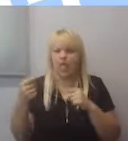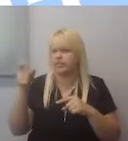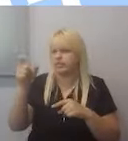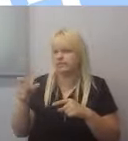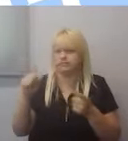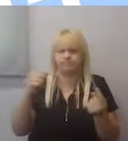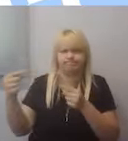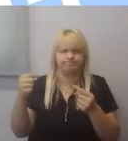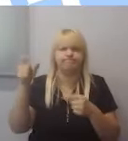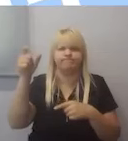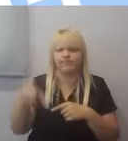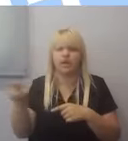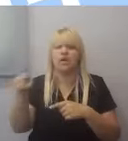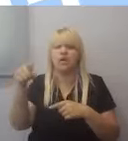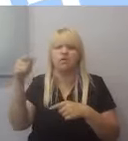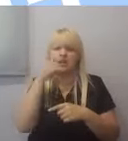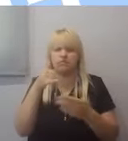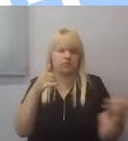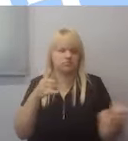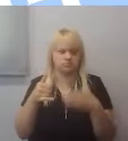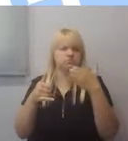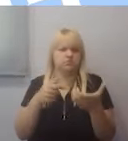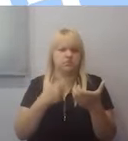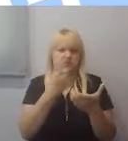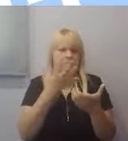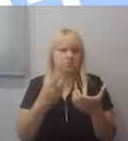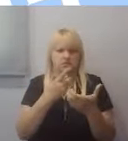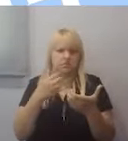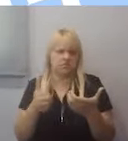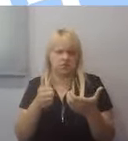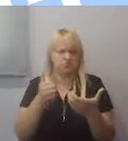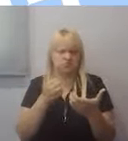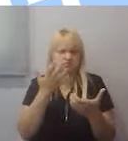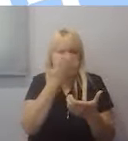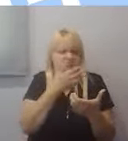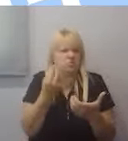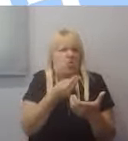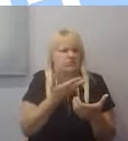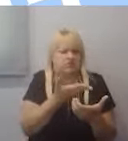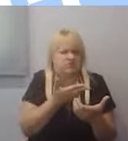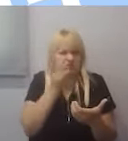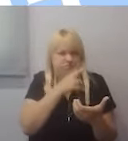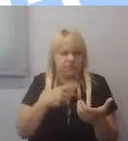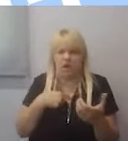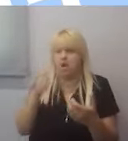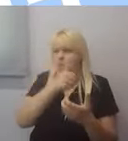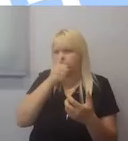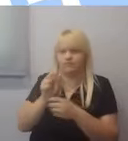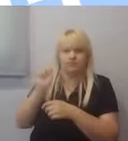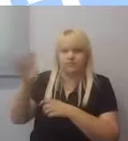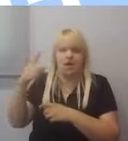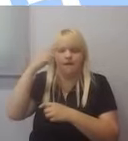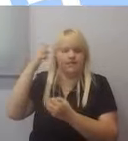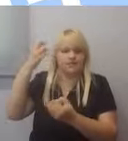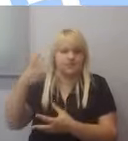jūsu telefona viņam tas neko neizsaka 15 16 nu tas vispār neko nepalīdz ja tad tad tas ir pirmais otrs man liekas arī svarīgi bija saprast jā